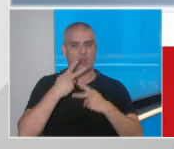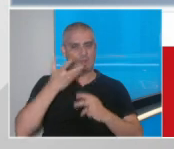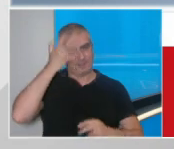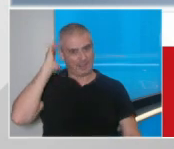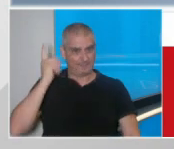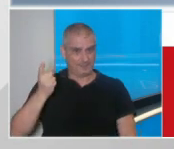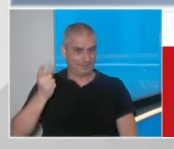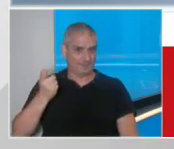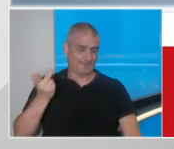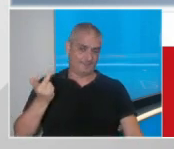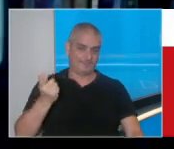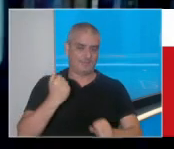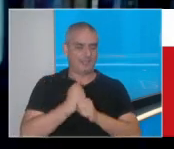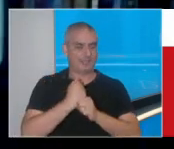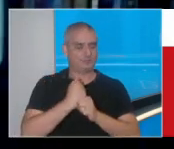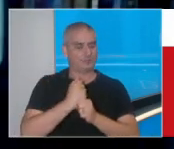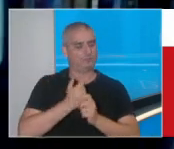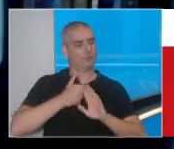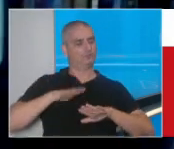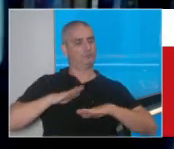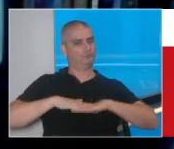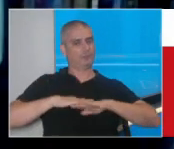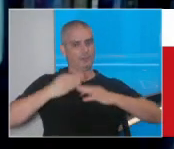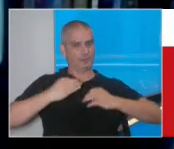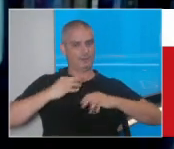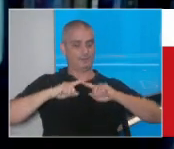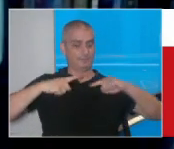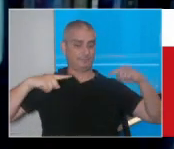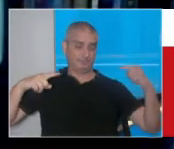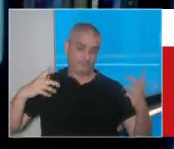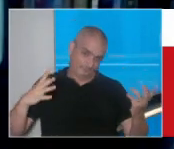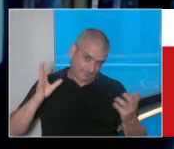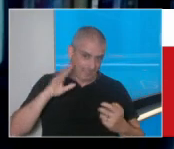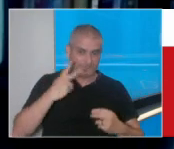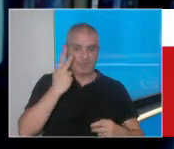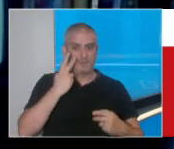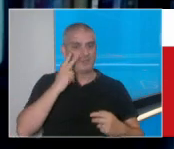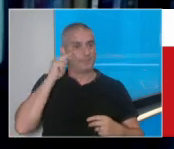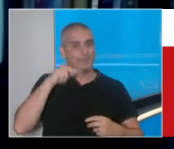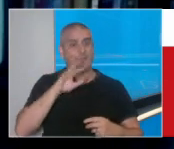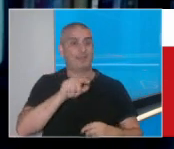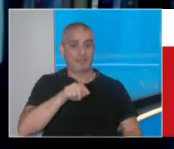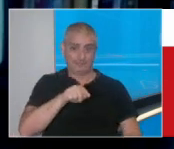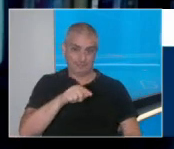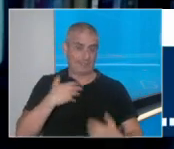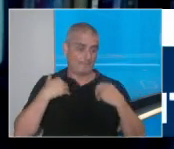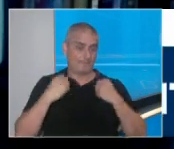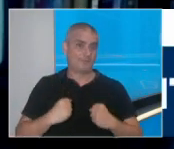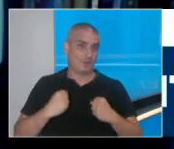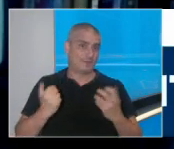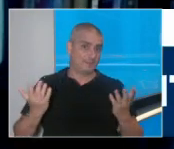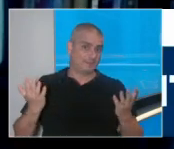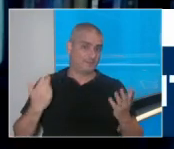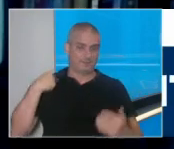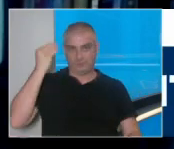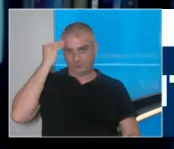לפיד, מה שנקרא למלא את חליפת ראש הממשלה בשלל הממדים, גם כמובן בממד הזה, הביטחוני,